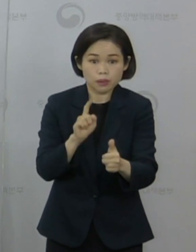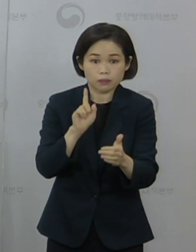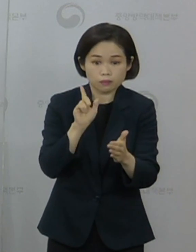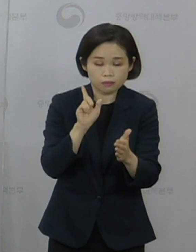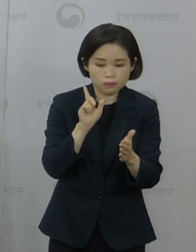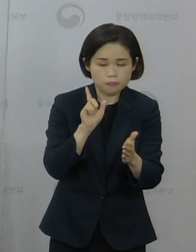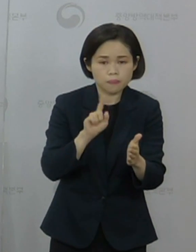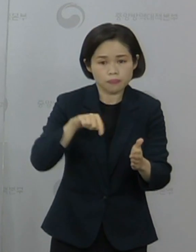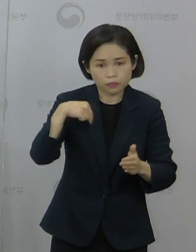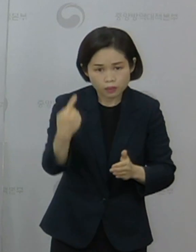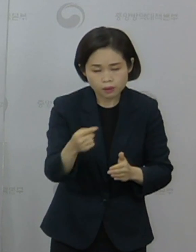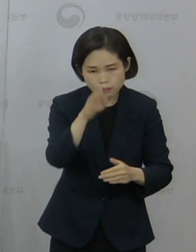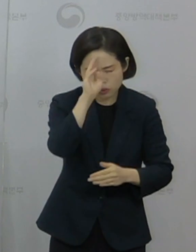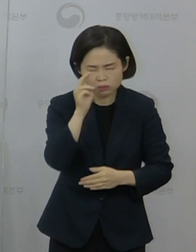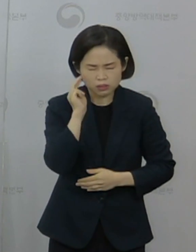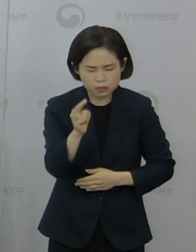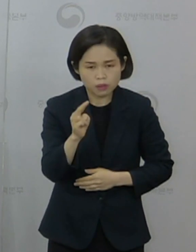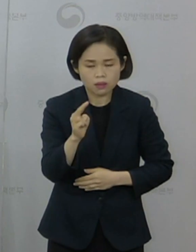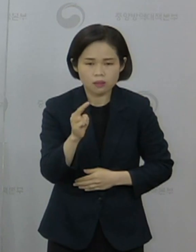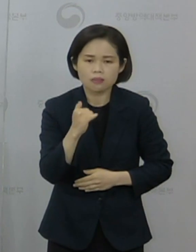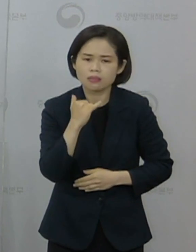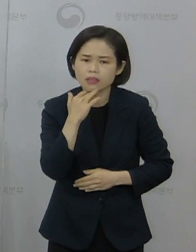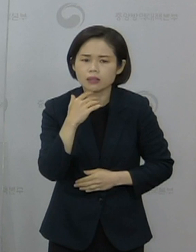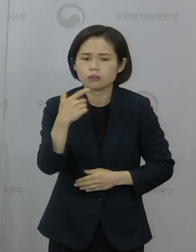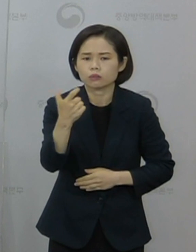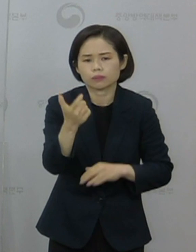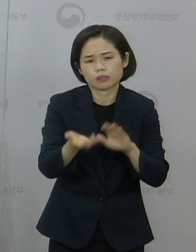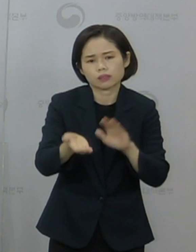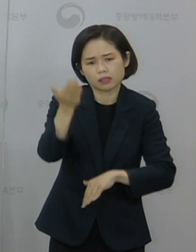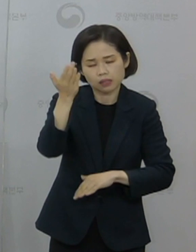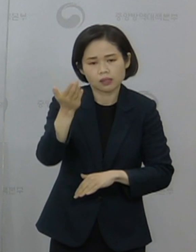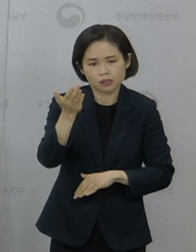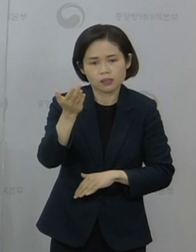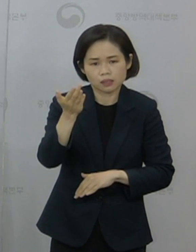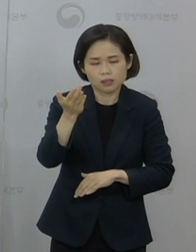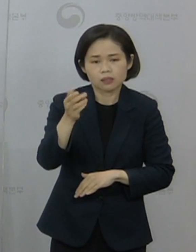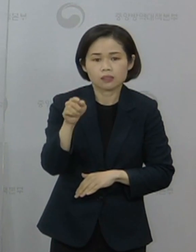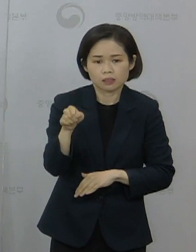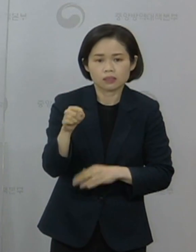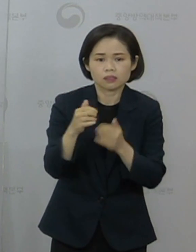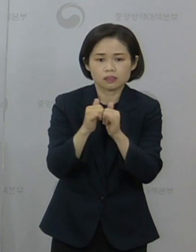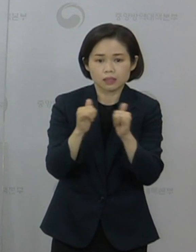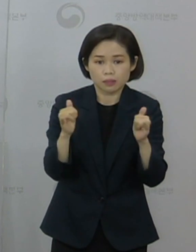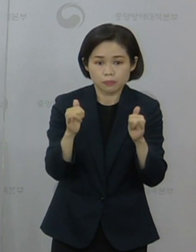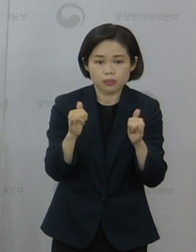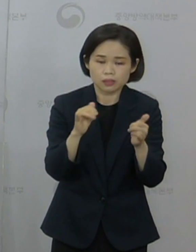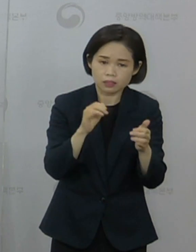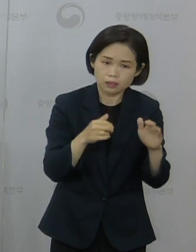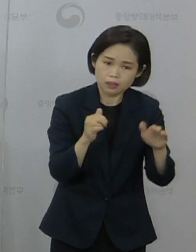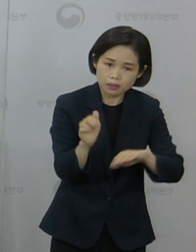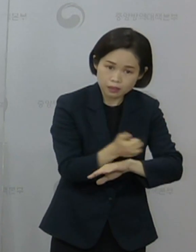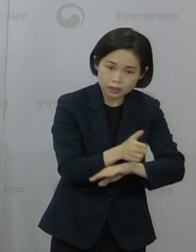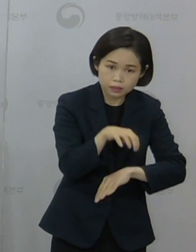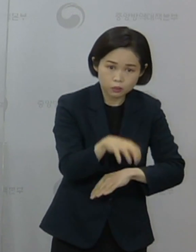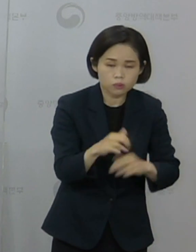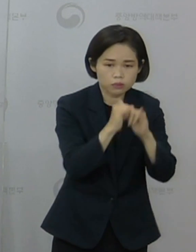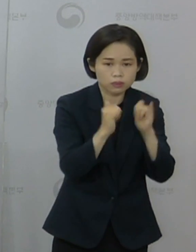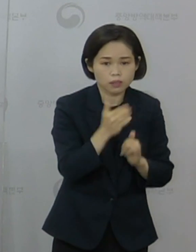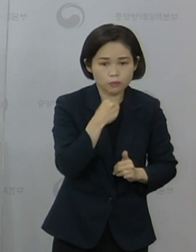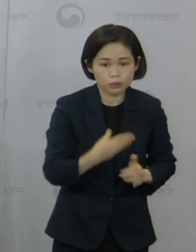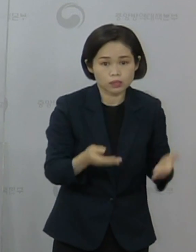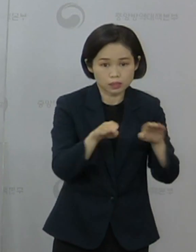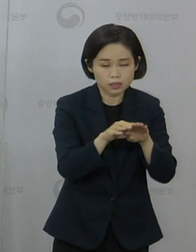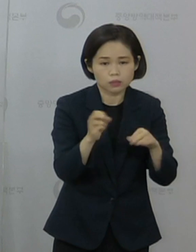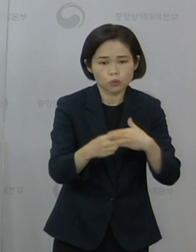이어질 가능성이 높은 고위험군 인 60세 이상의 고령 층들이 많이 이용하는 사회복지시설 으